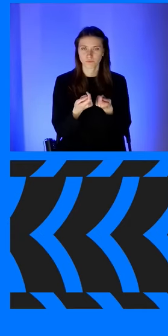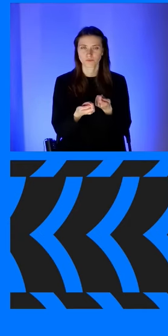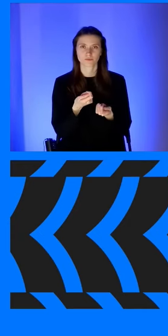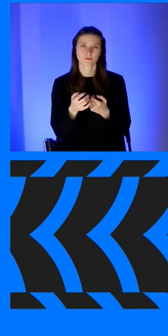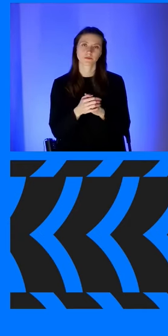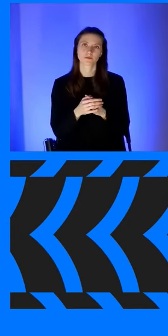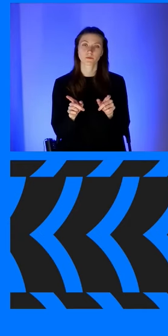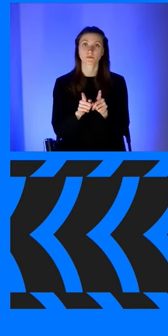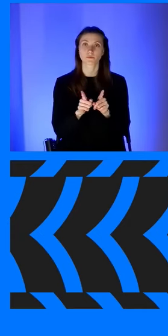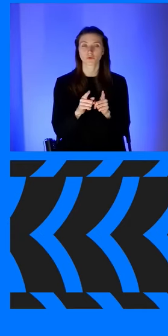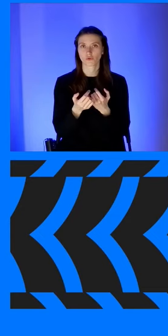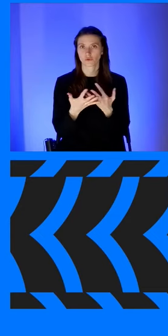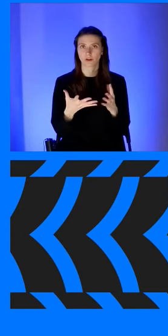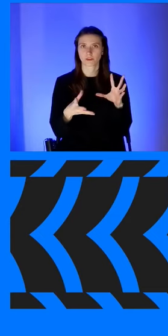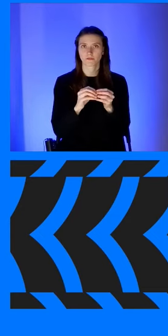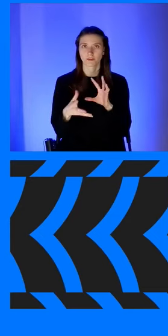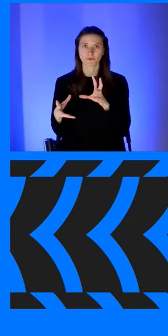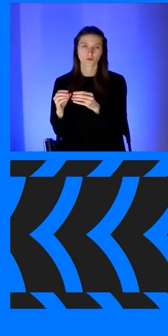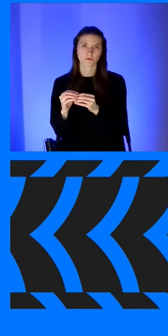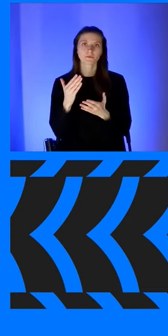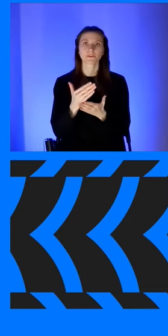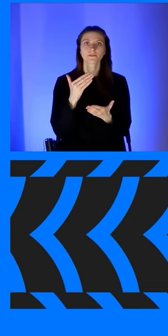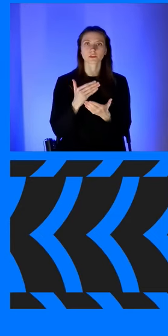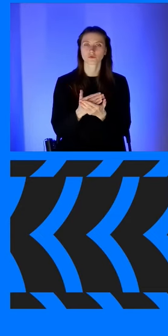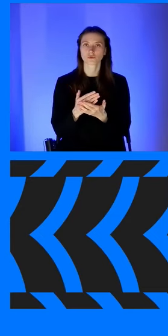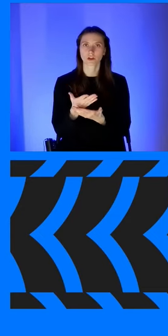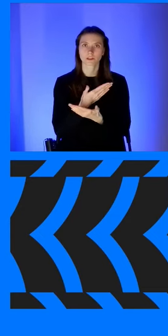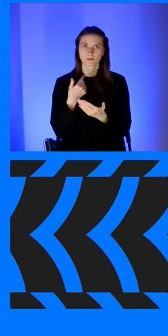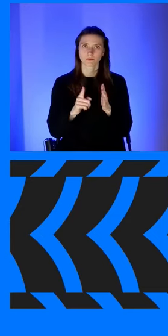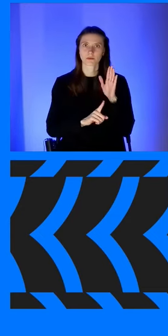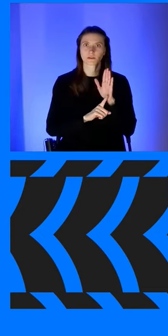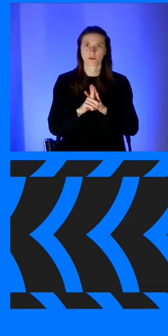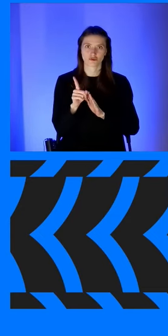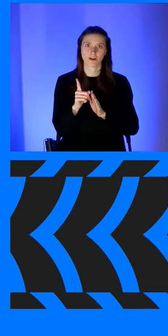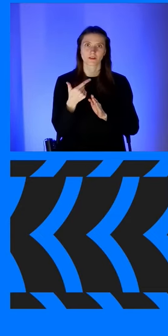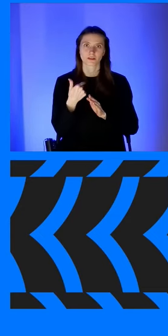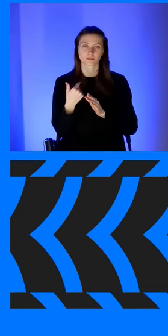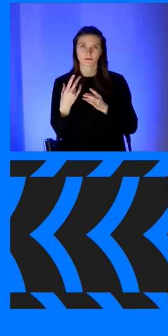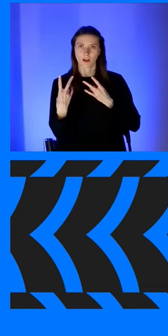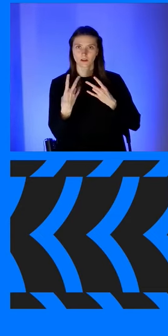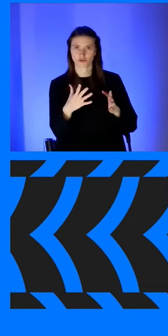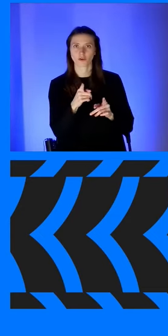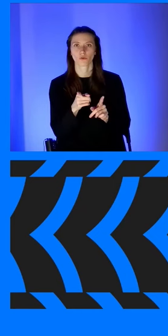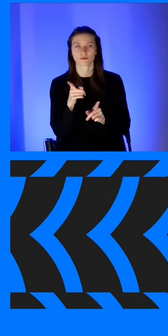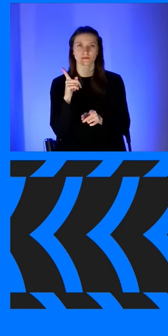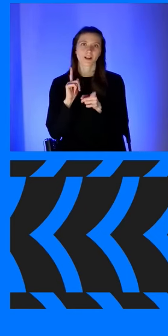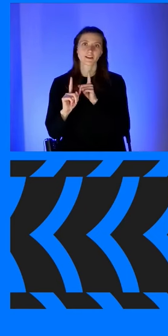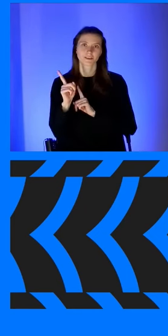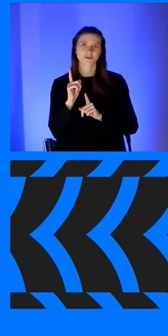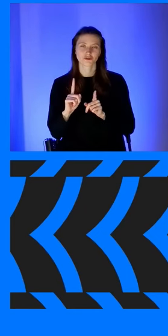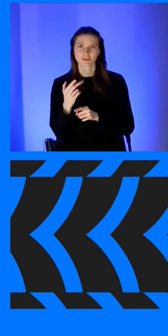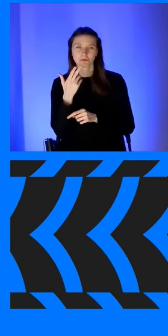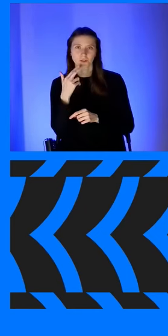получаем выгоду. То есть в результате, казалось бы, мы изначально отошли от классической книги, хотя вроде тоже делали по кабанчику, ну не